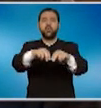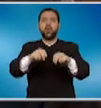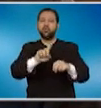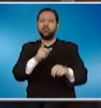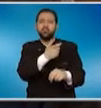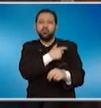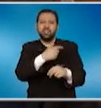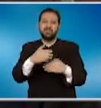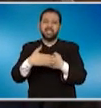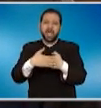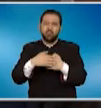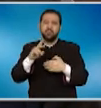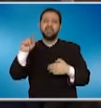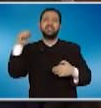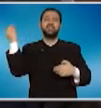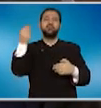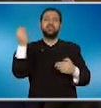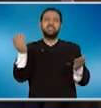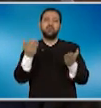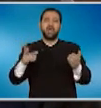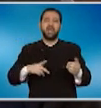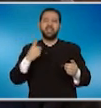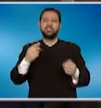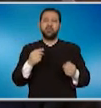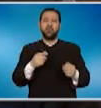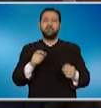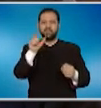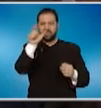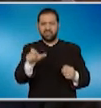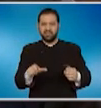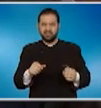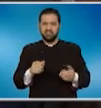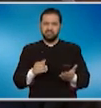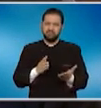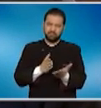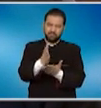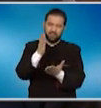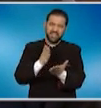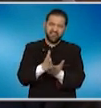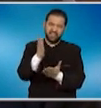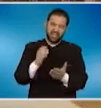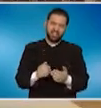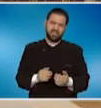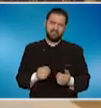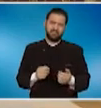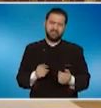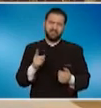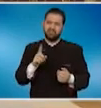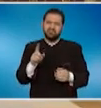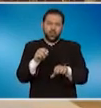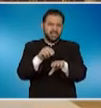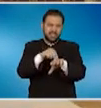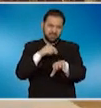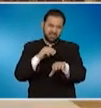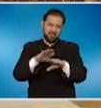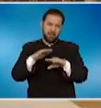Nu putem să ne apropiem de Dumnezeu, care este o ființă absolută, infinită, transcendentă,